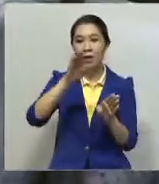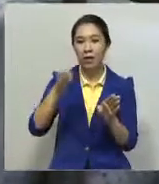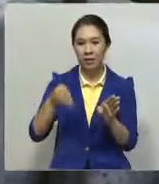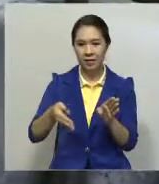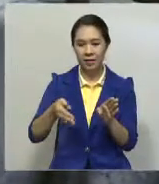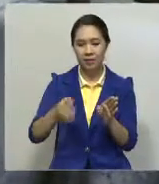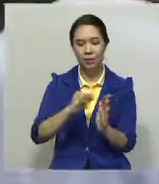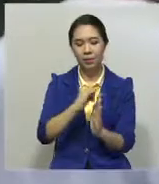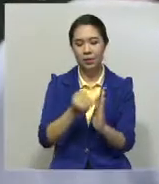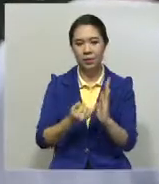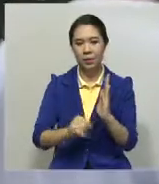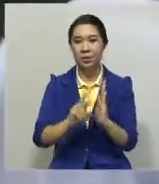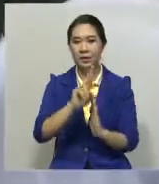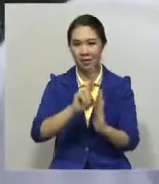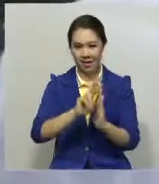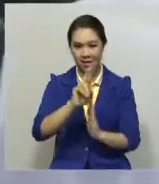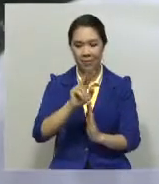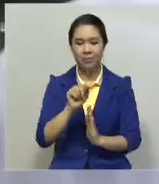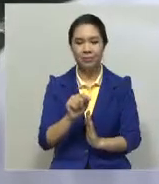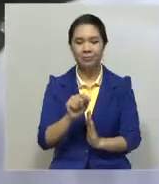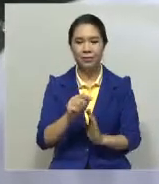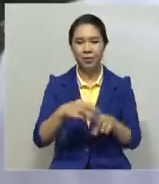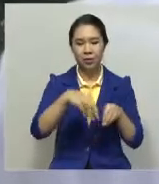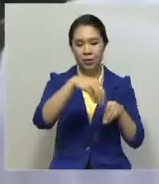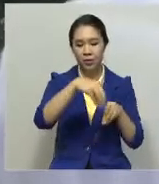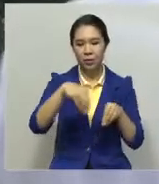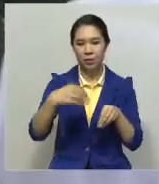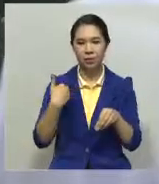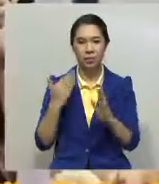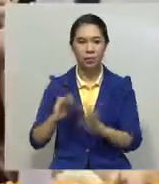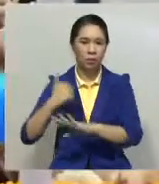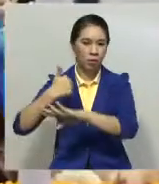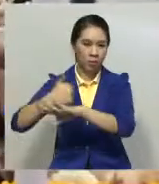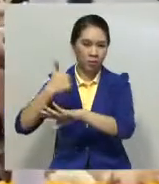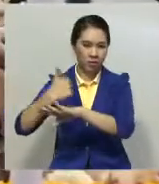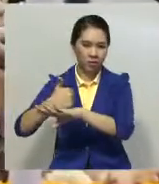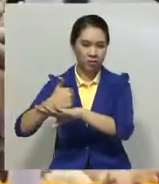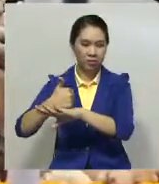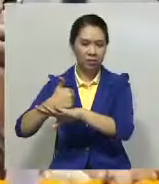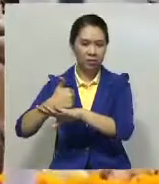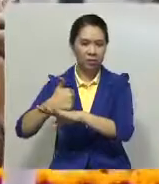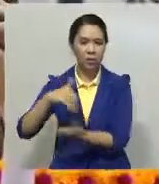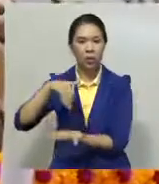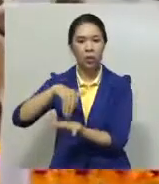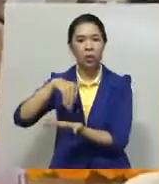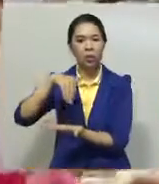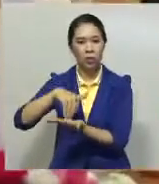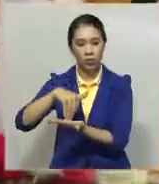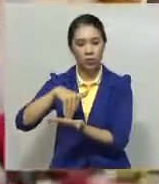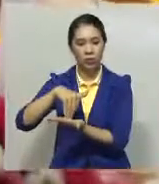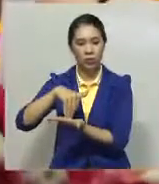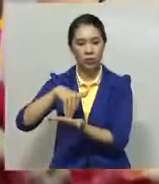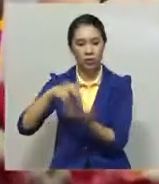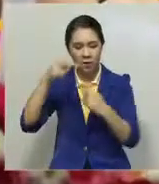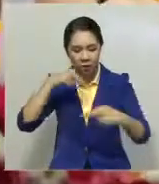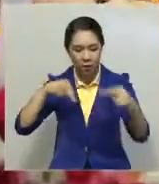นางนอนตำบลโป่งผาอำเภอแม่สายจังหวัดเชียงรายนะครับวันนี้นายณรงศักดิ์โอสถธนากรอดีตผู้อำนวยการศูนย์ประสานงานร่วมในการค้นหาผู้